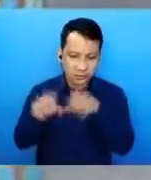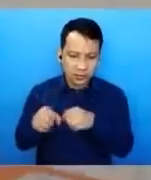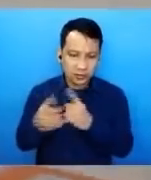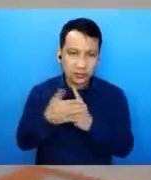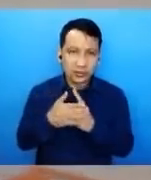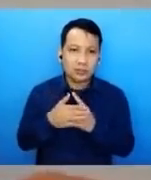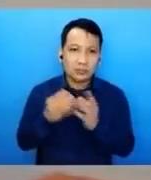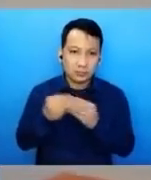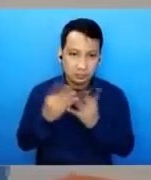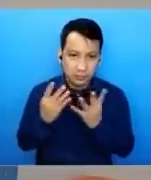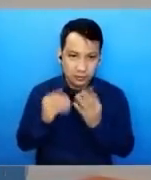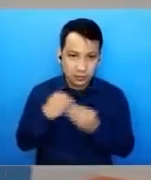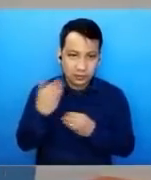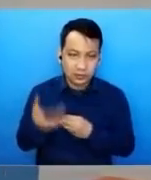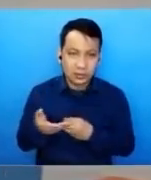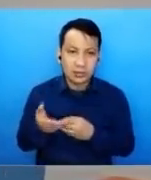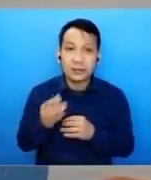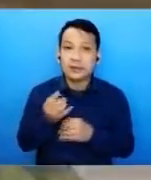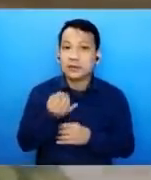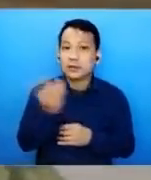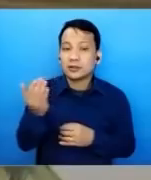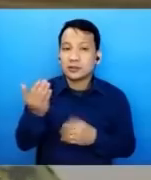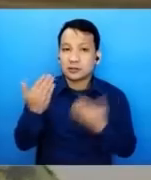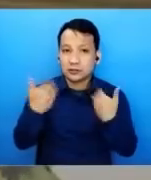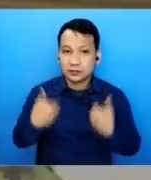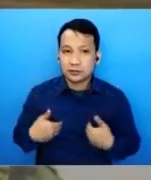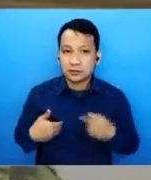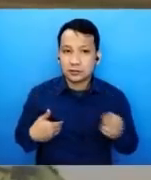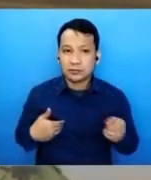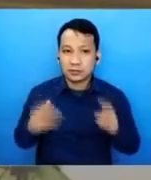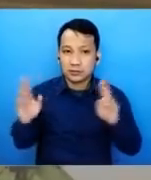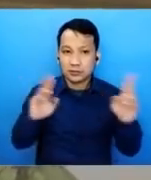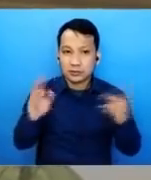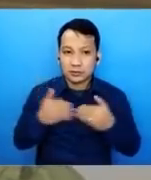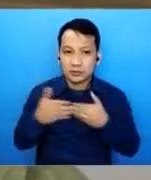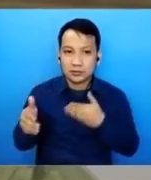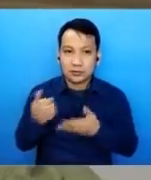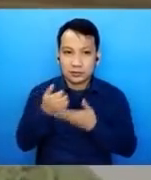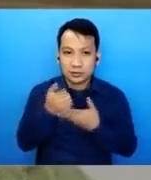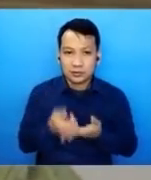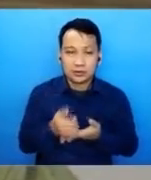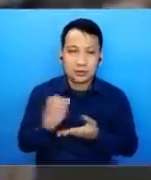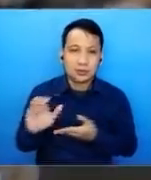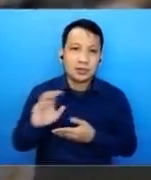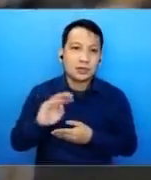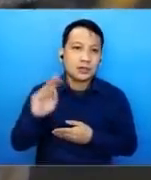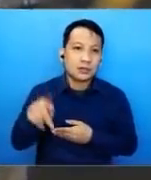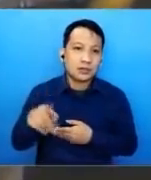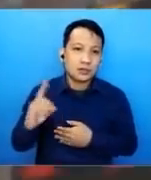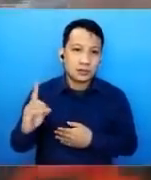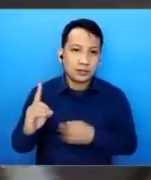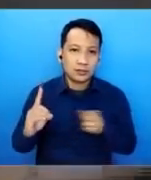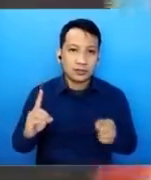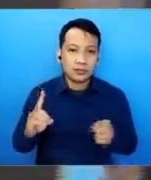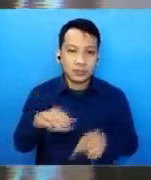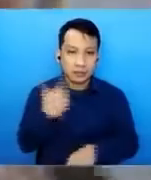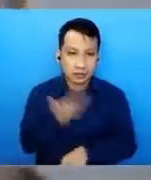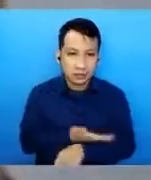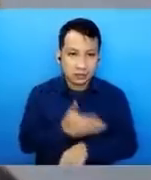gambling. Bilang humanitarian consideration, handa naman daw tulungan ng hepe ng MPD Station 7 ang anak ni